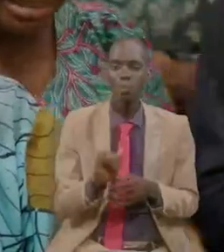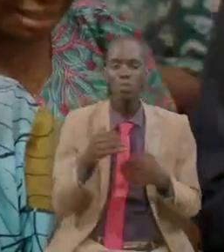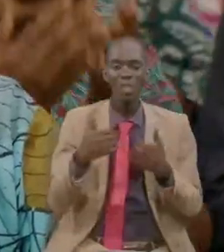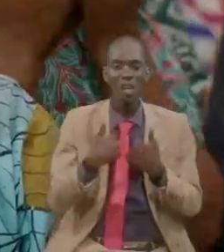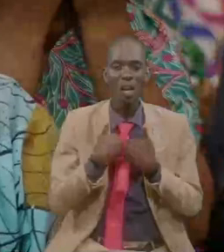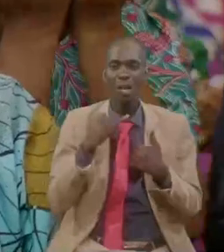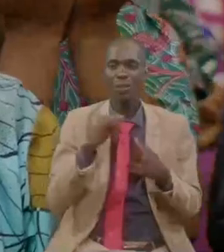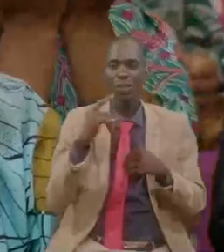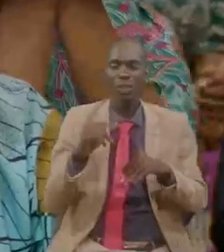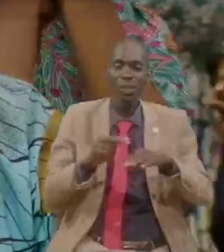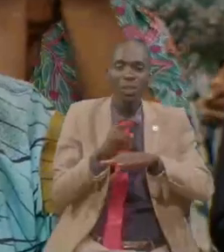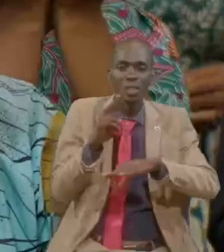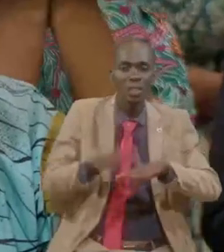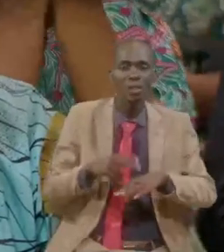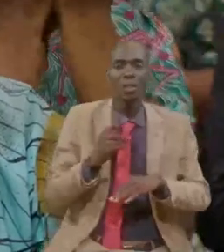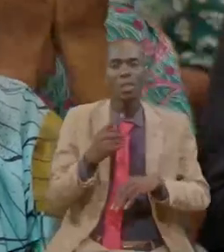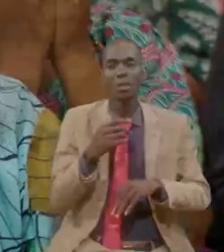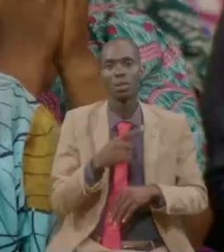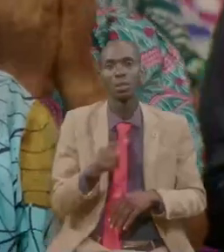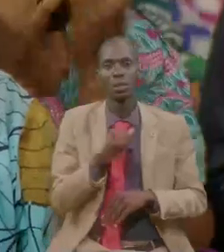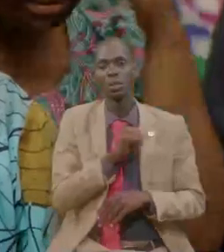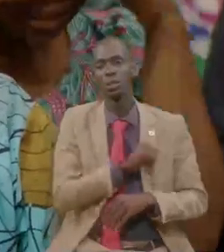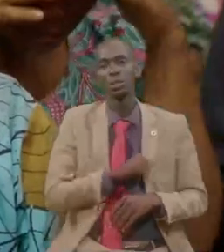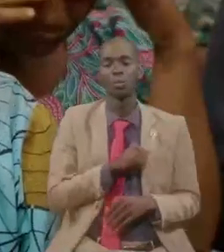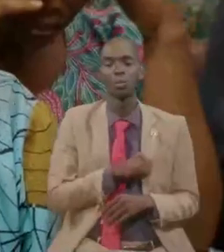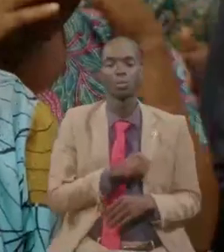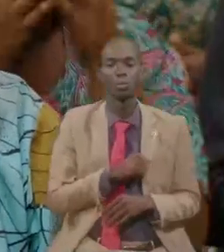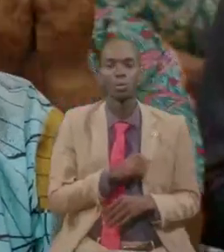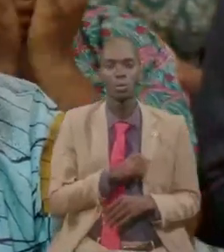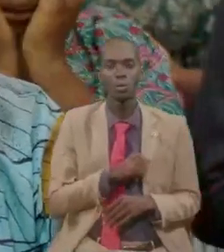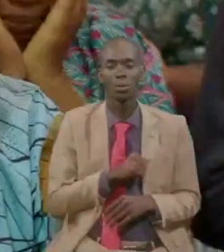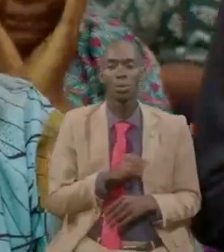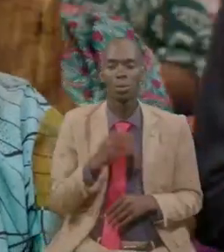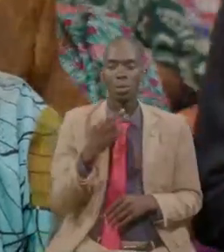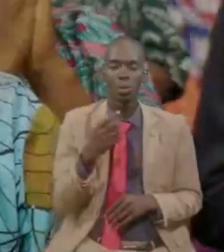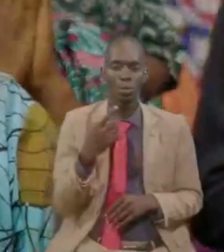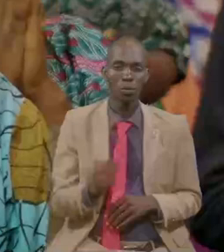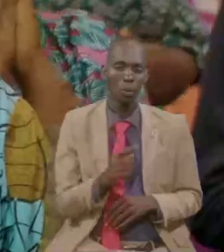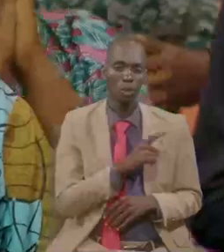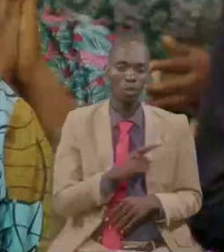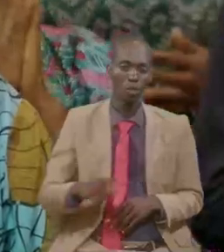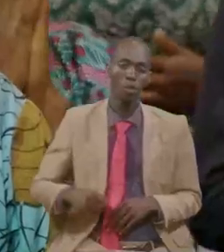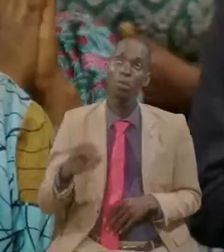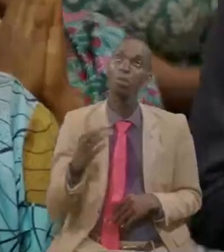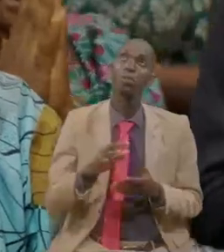tout en ayant la nature, l'attribut du Seigneur de